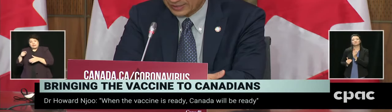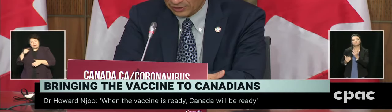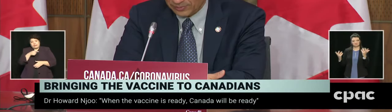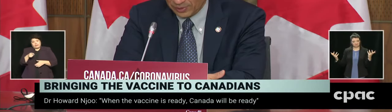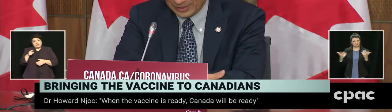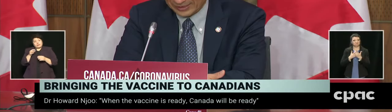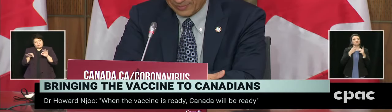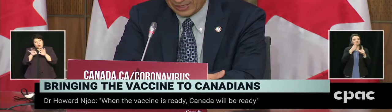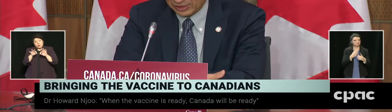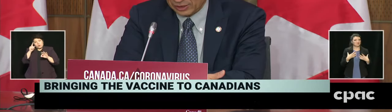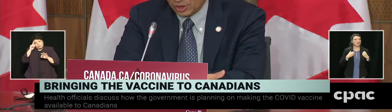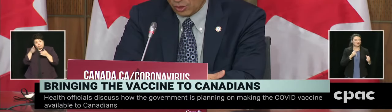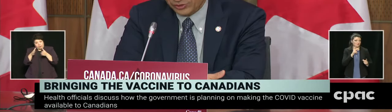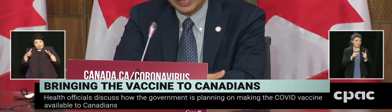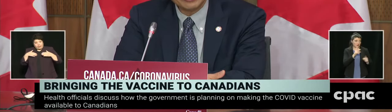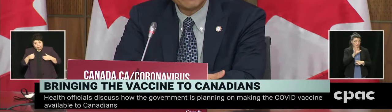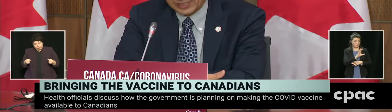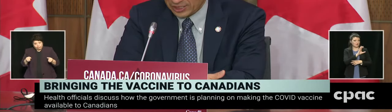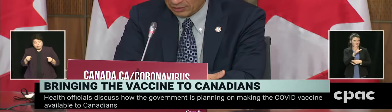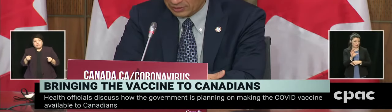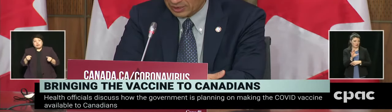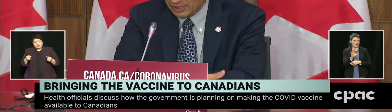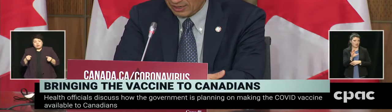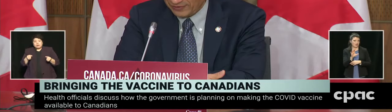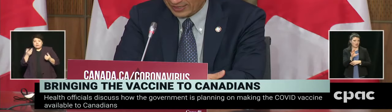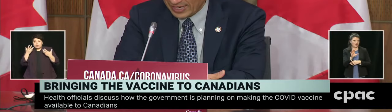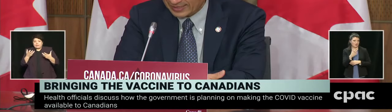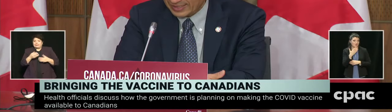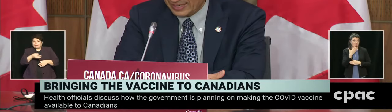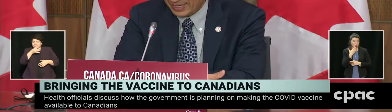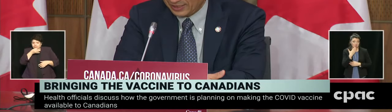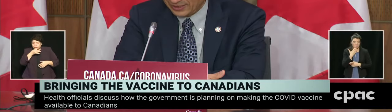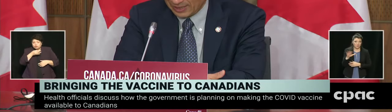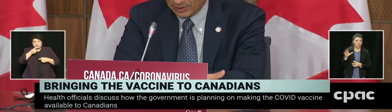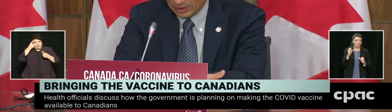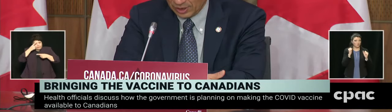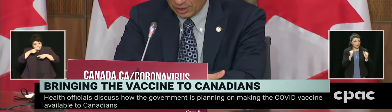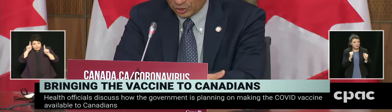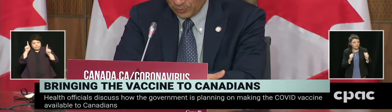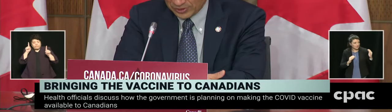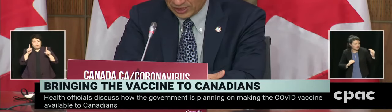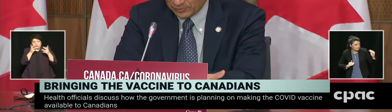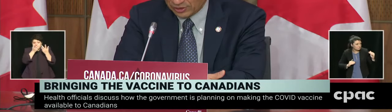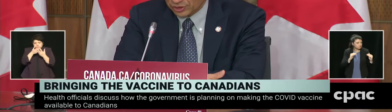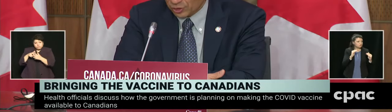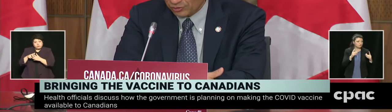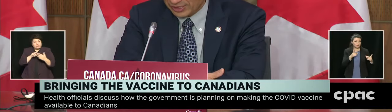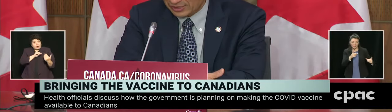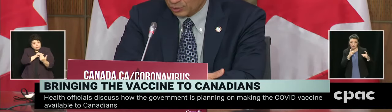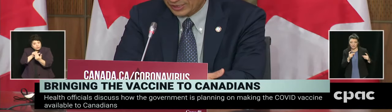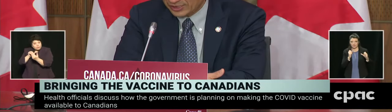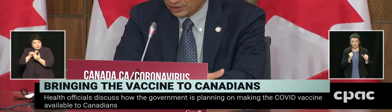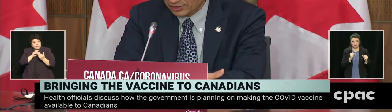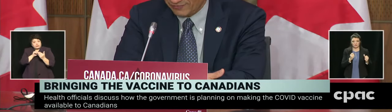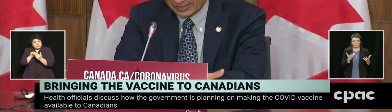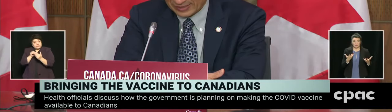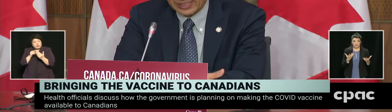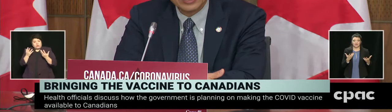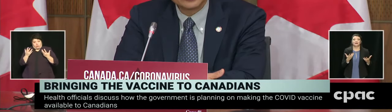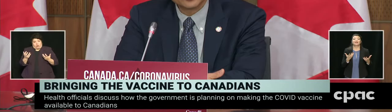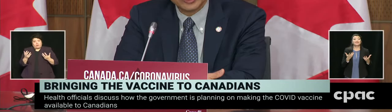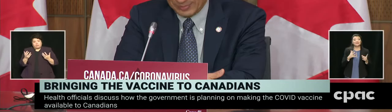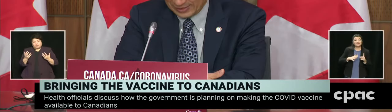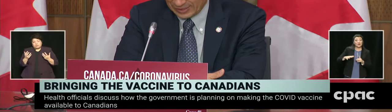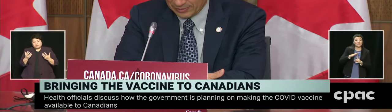de santé publique de manière aussi efficiente, efficace et équitable que possible dans un contexte où les stocks de